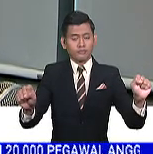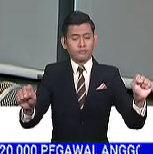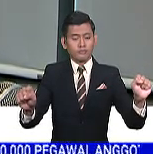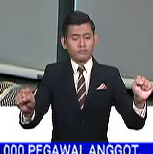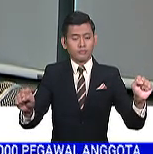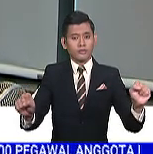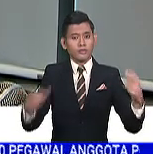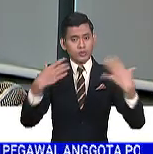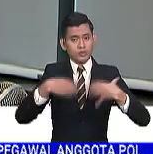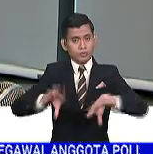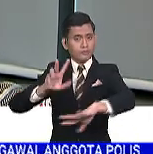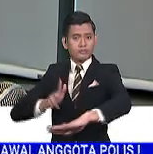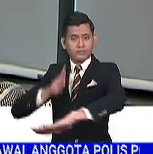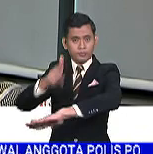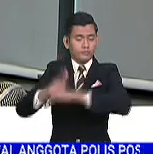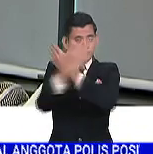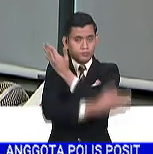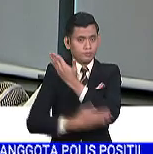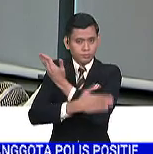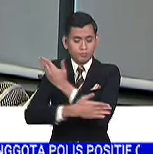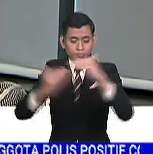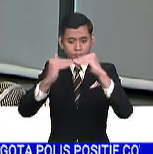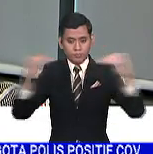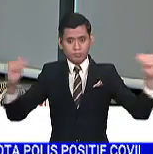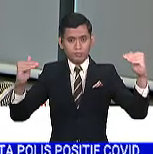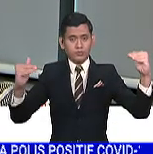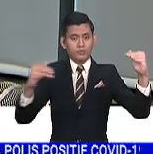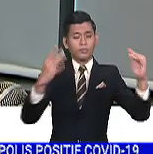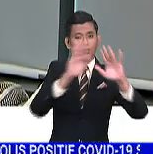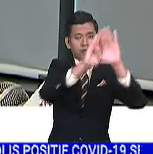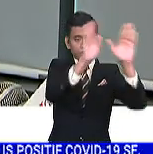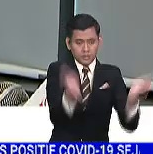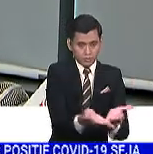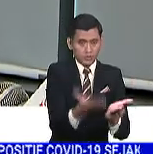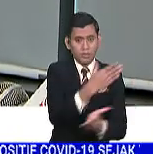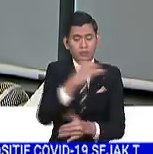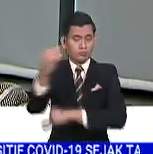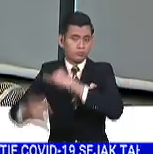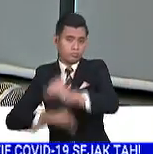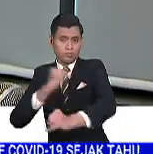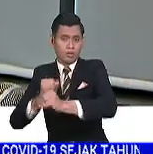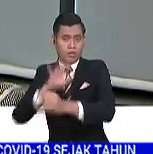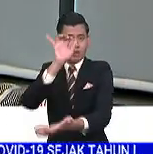menjangkaui sempadan dan batasan negara ke peringkat serantau dan antarabangsa. Itulah